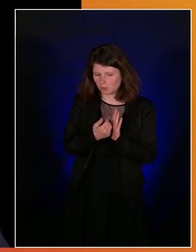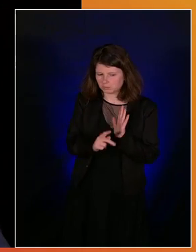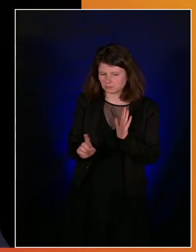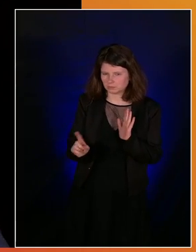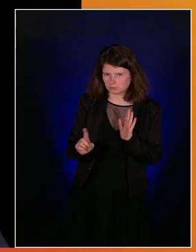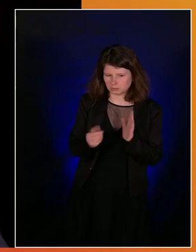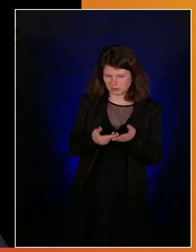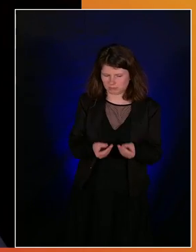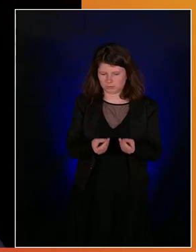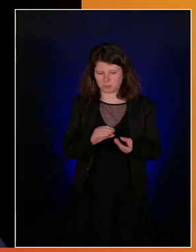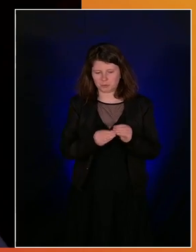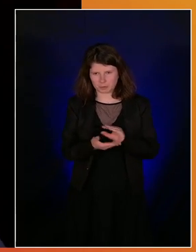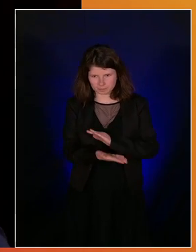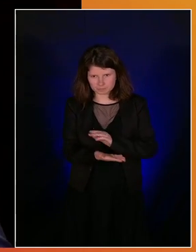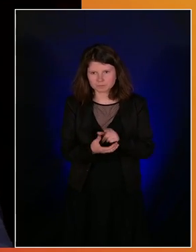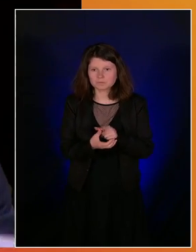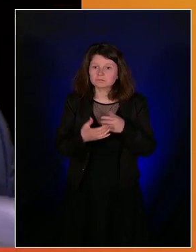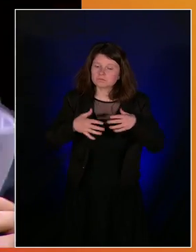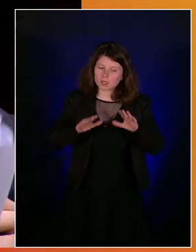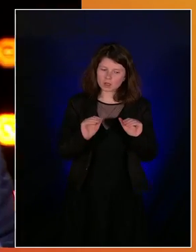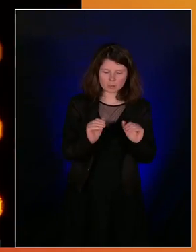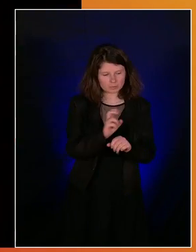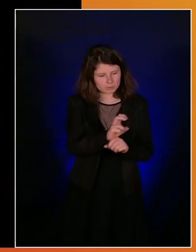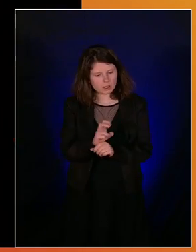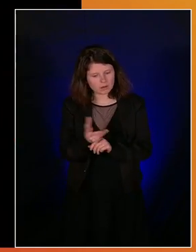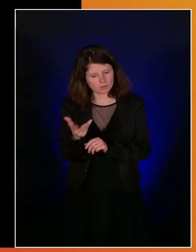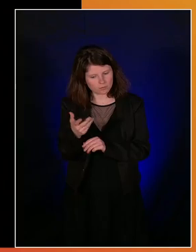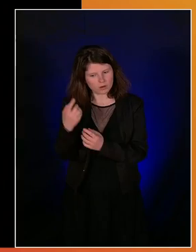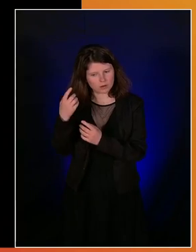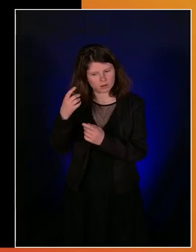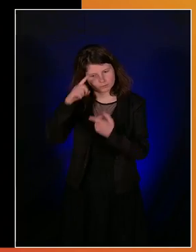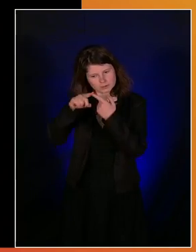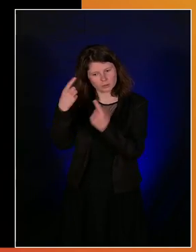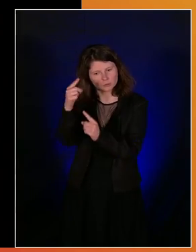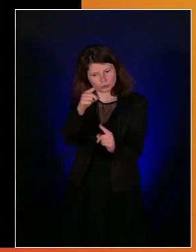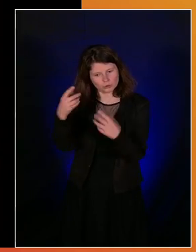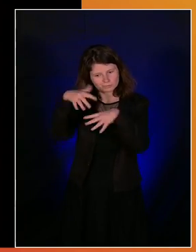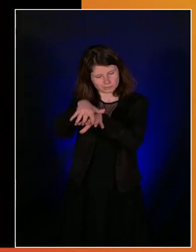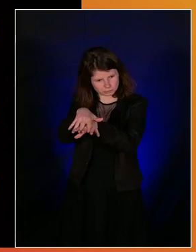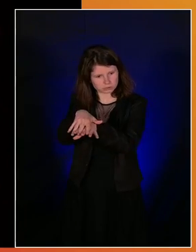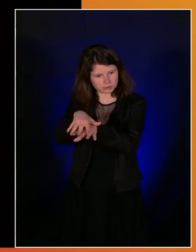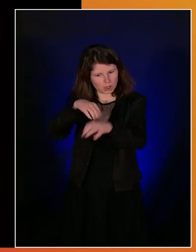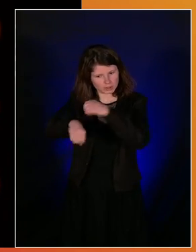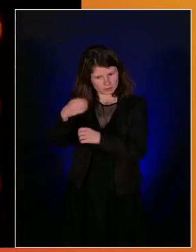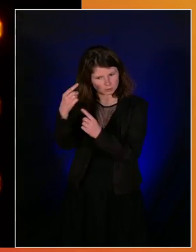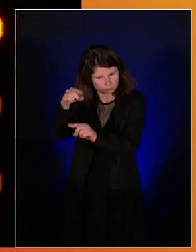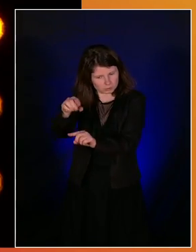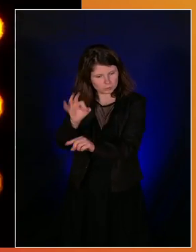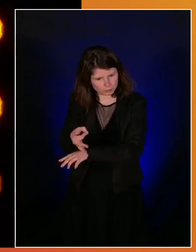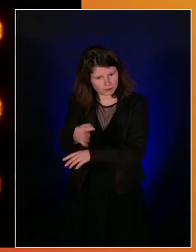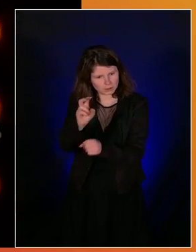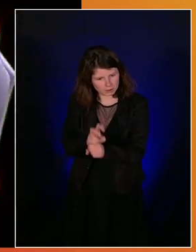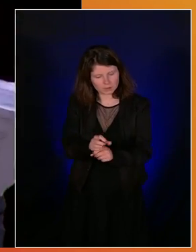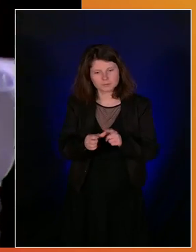a quand même gardé l'idée effectivement autour de convergence des luttes et organisation des luttes le deuxième point